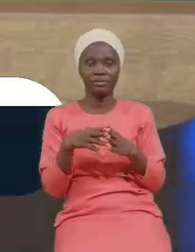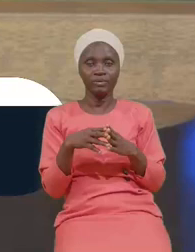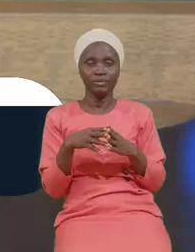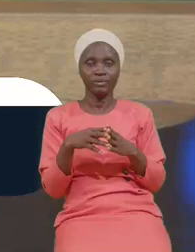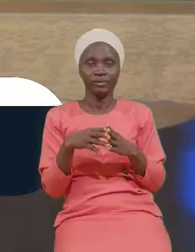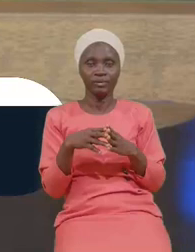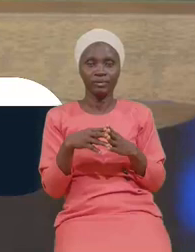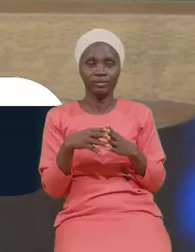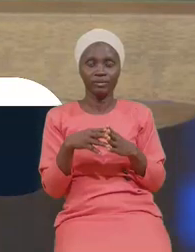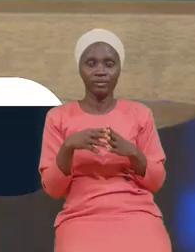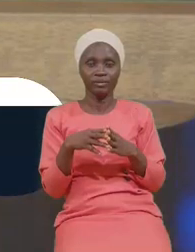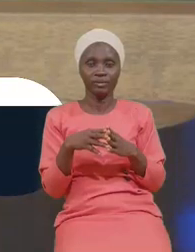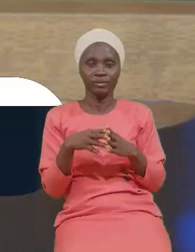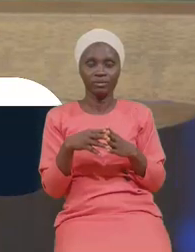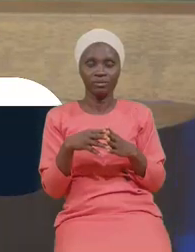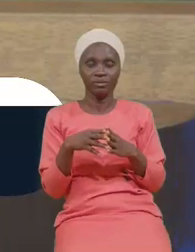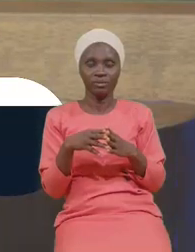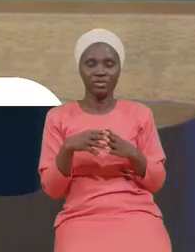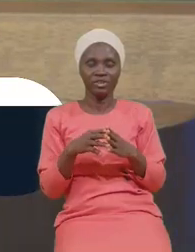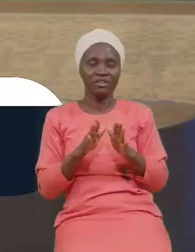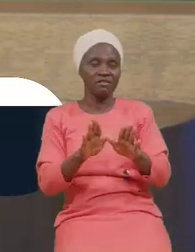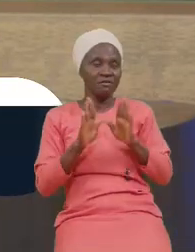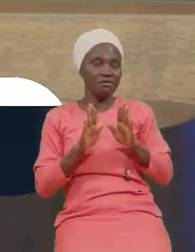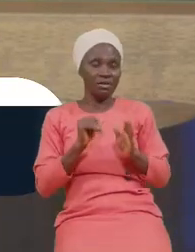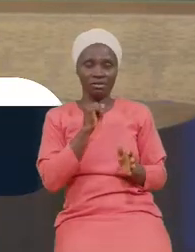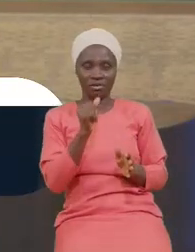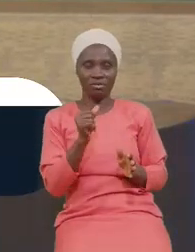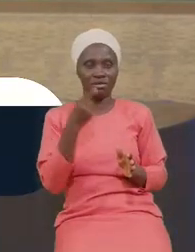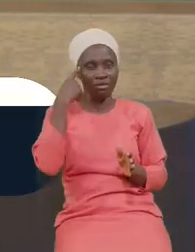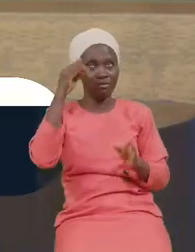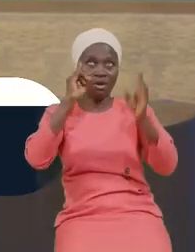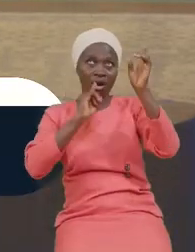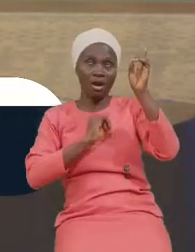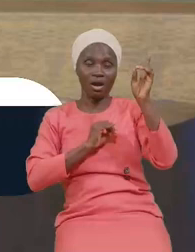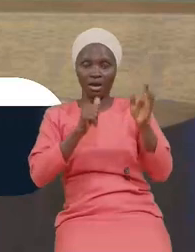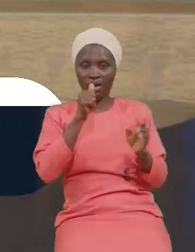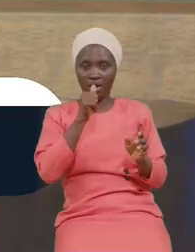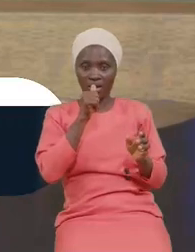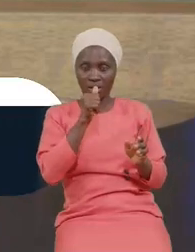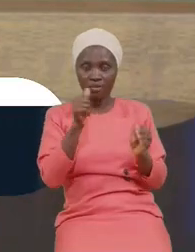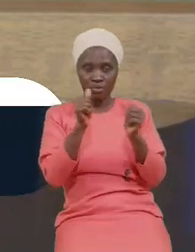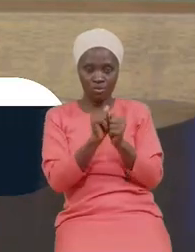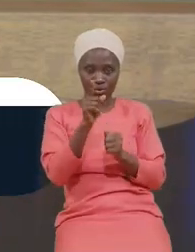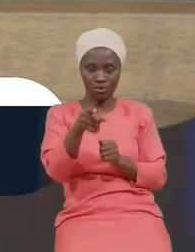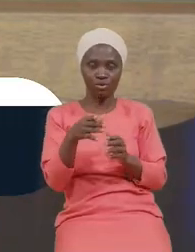10 ne crains rien car je suis avec toi ne crains rien car je suis